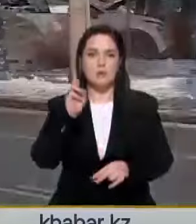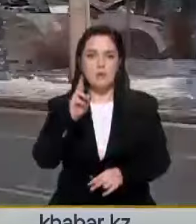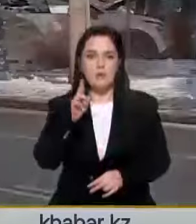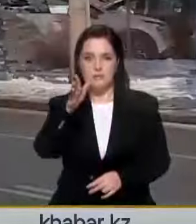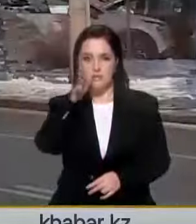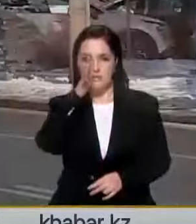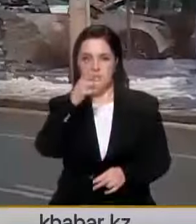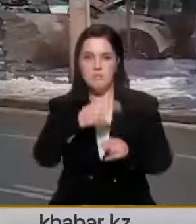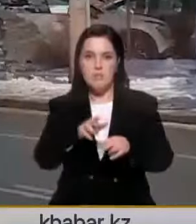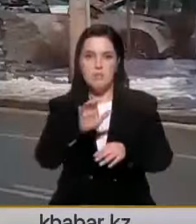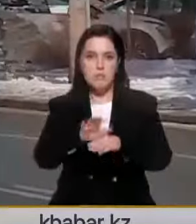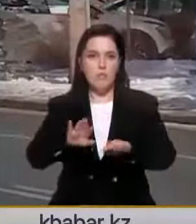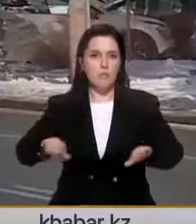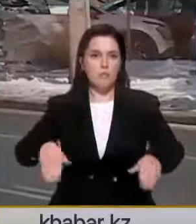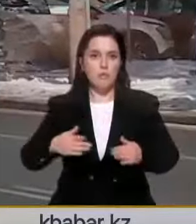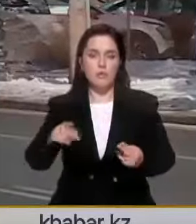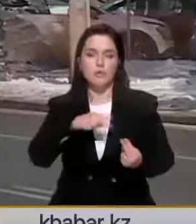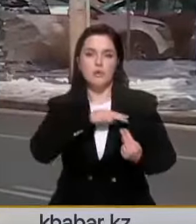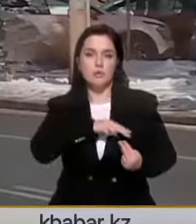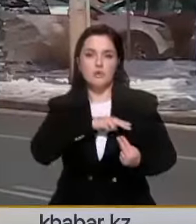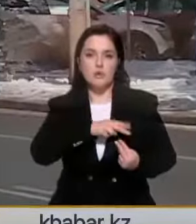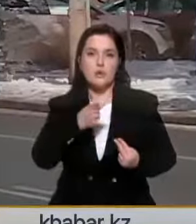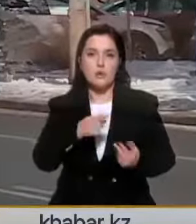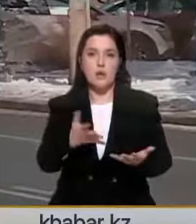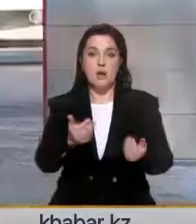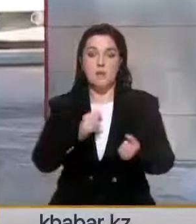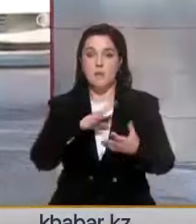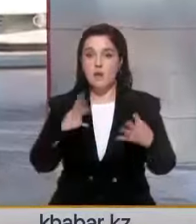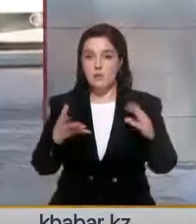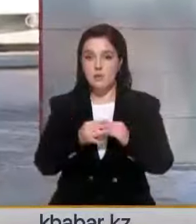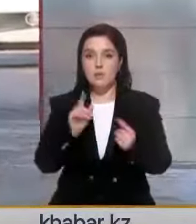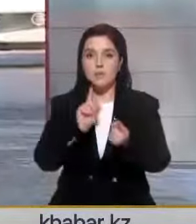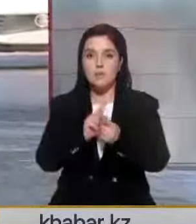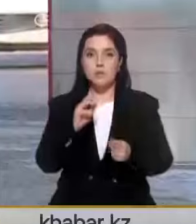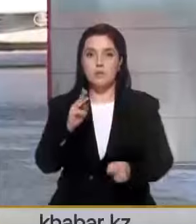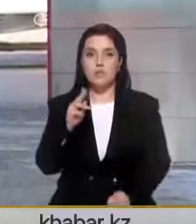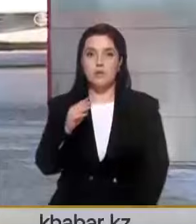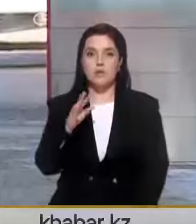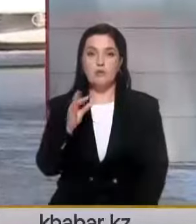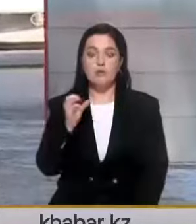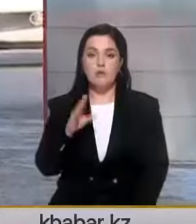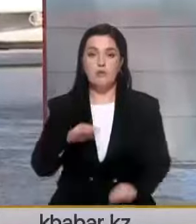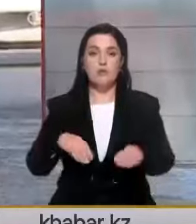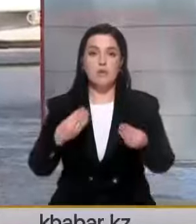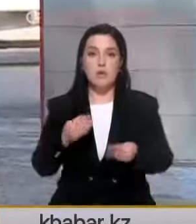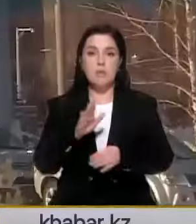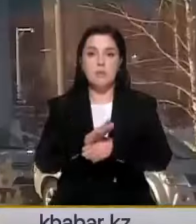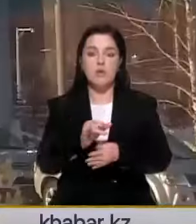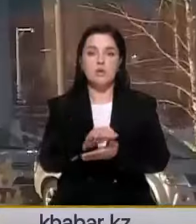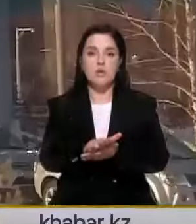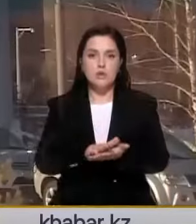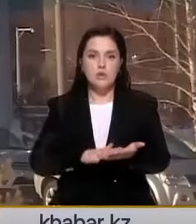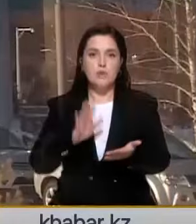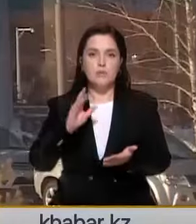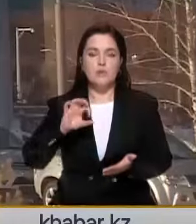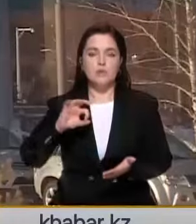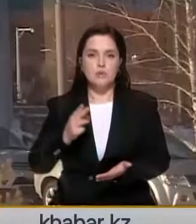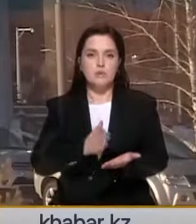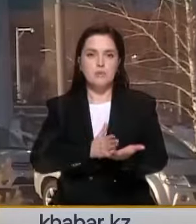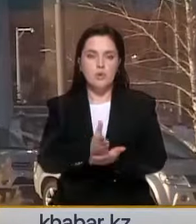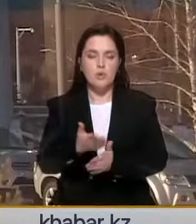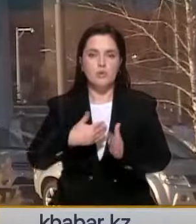поставщиков не обладающих необходимыми трудовыми ресурсами по итогам встречи МЖ Мар токаев дал ряд поручений по дальнейшему совершенствованию